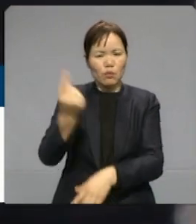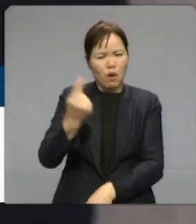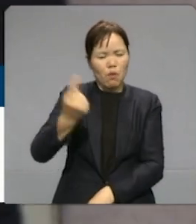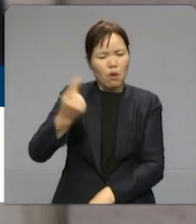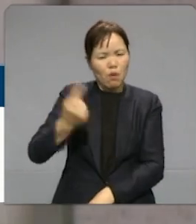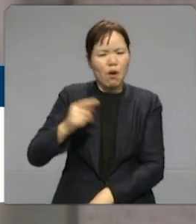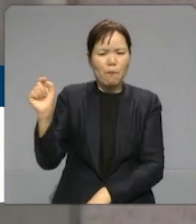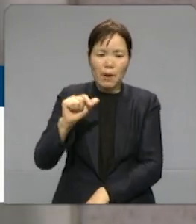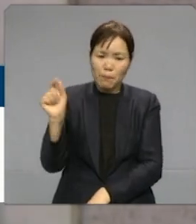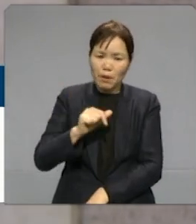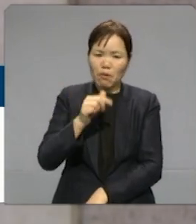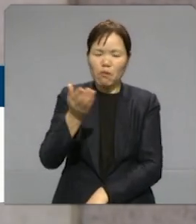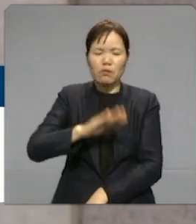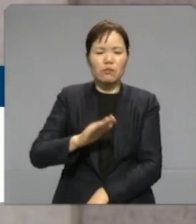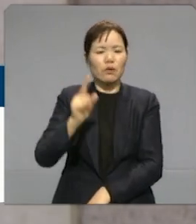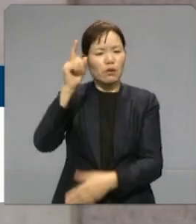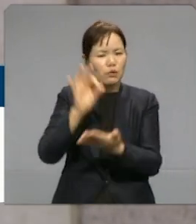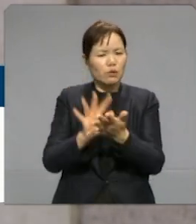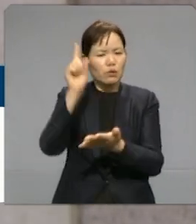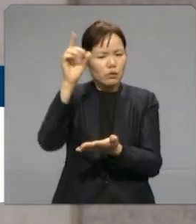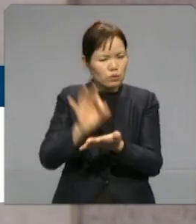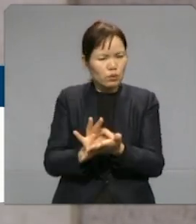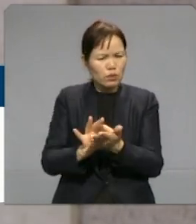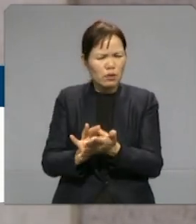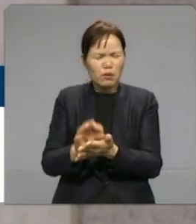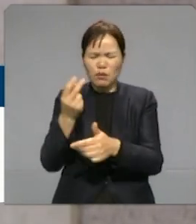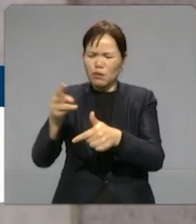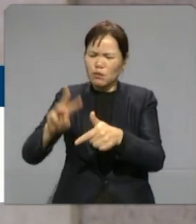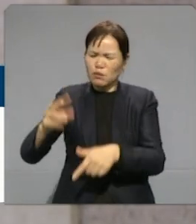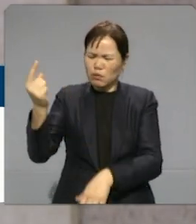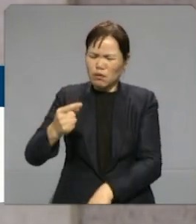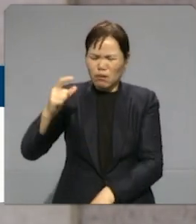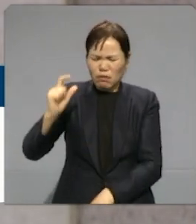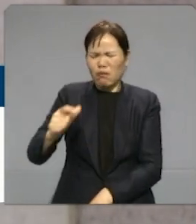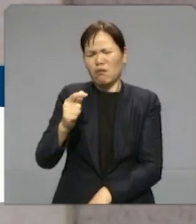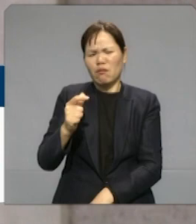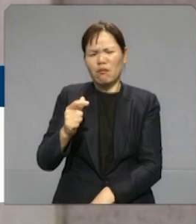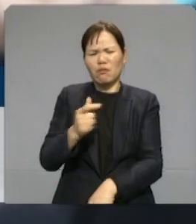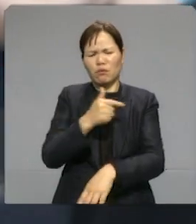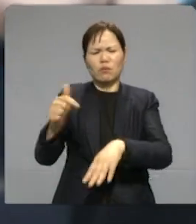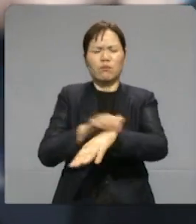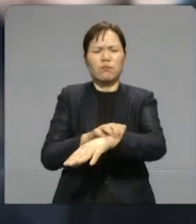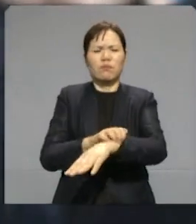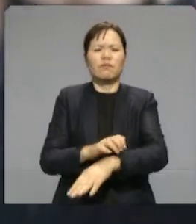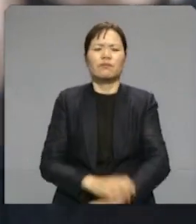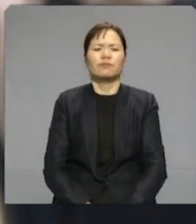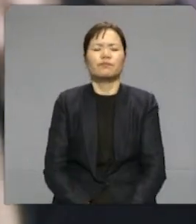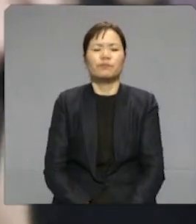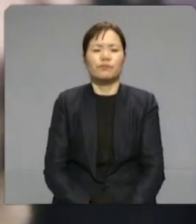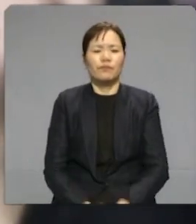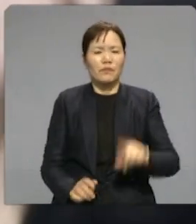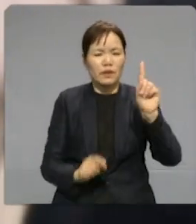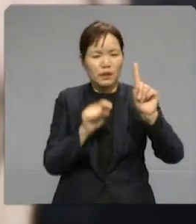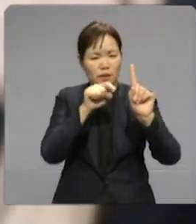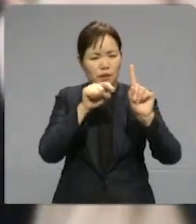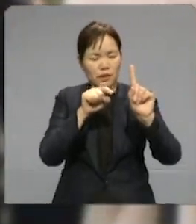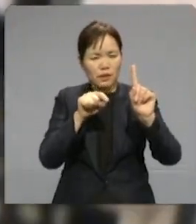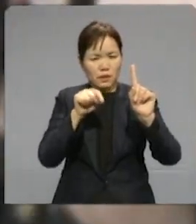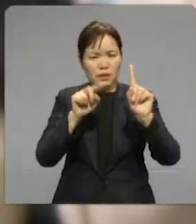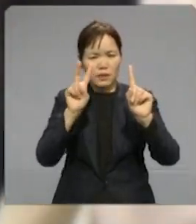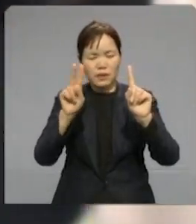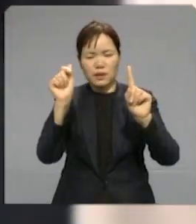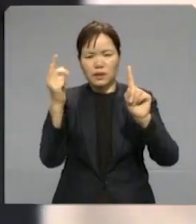오는데 천안 천안 오고 인천 나중에 오고 이러는 게 너무 불편한 것 같습니다. 1호선과 2호선이